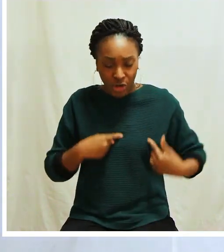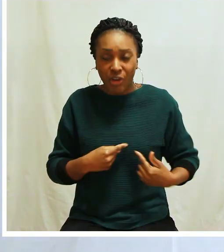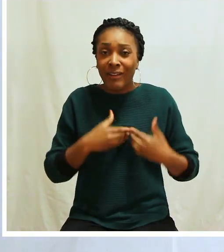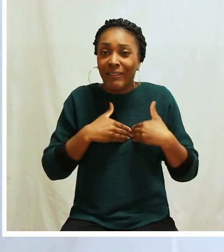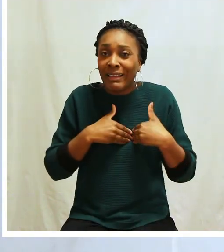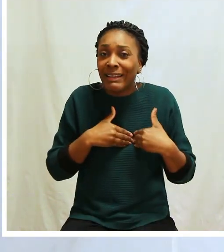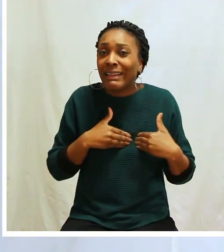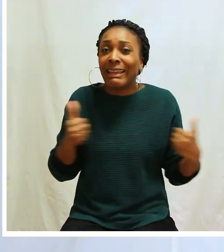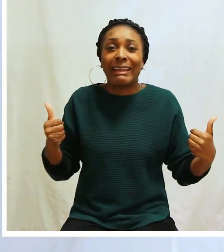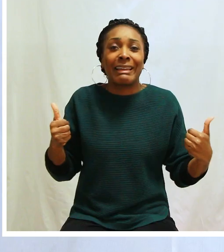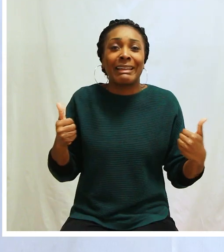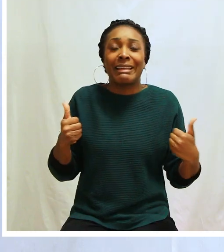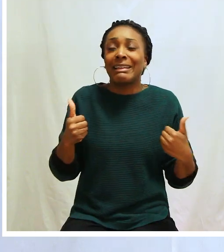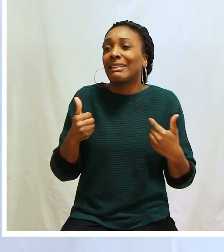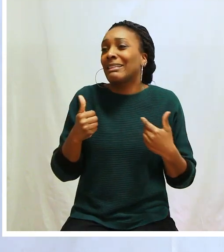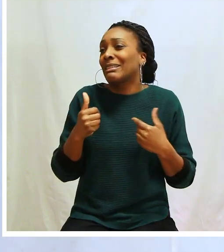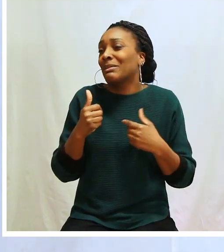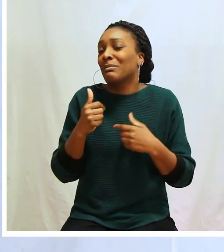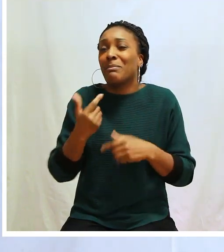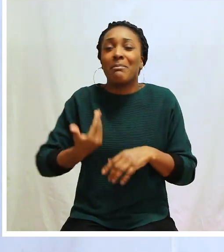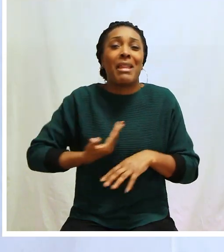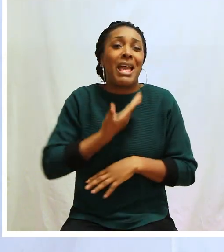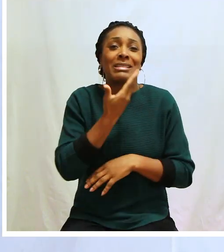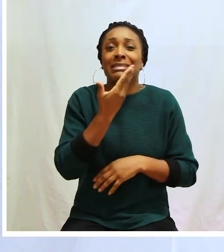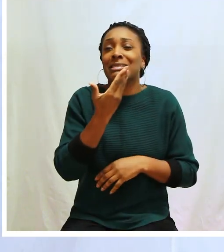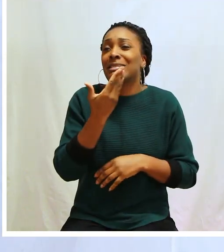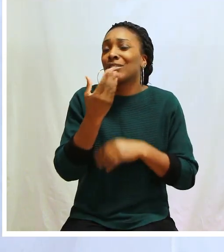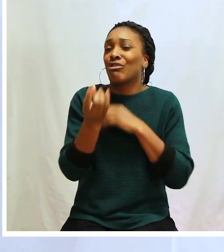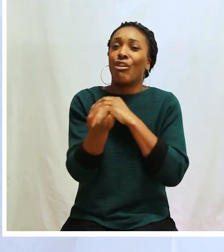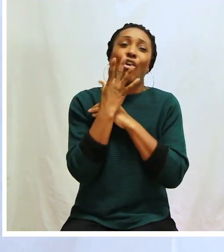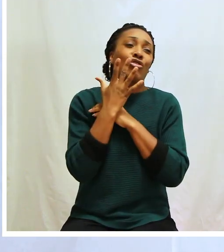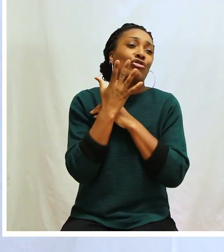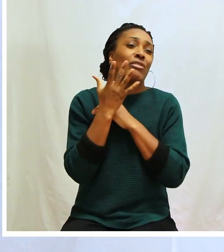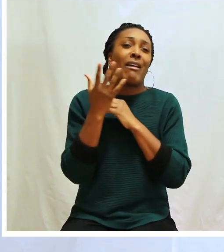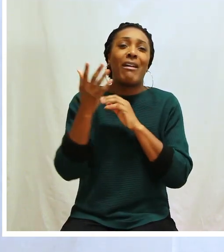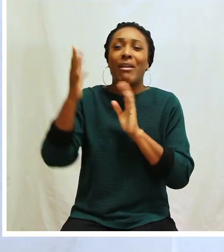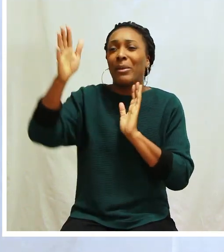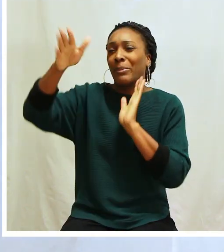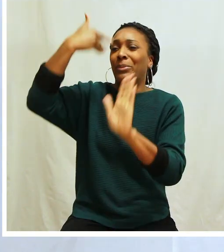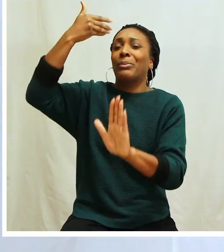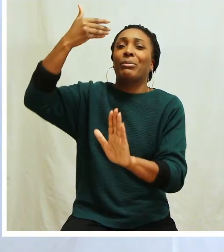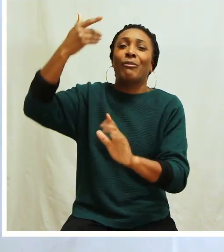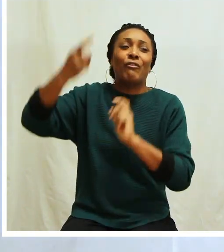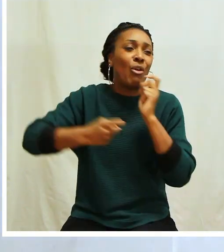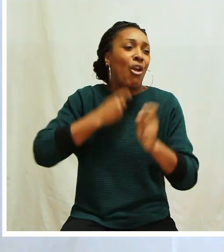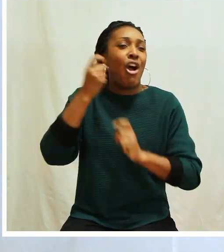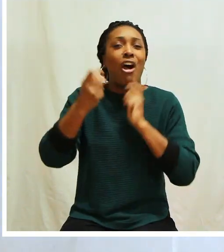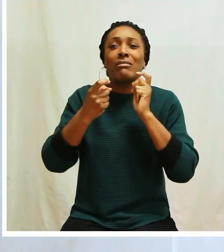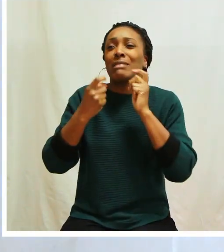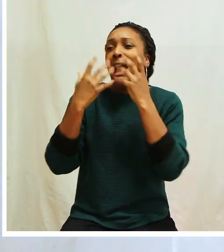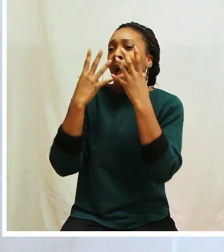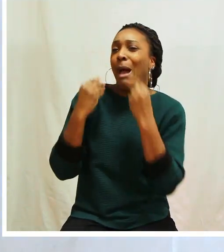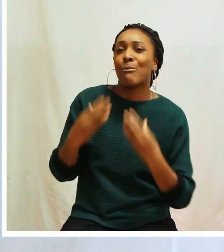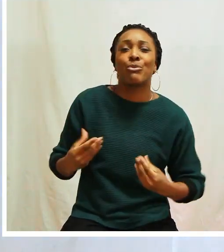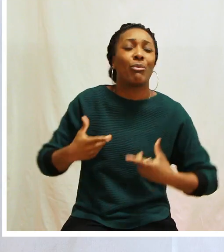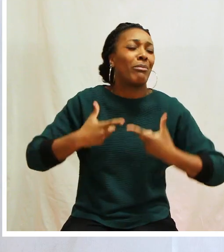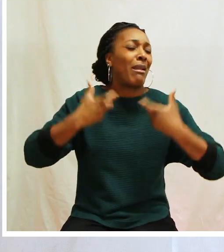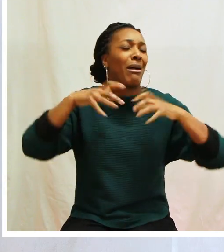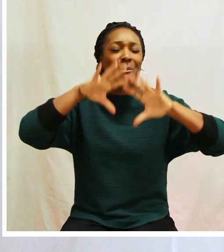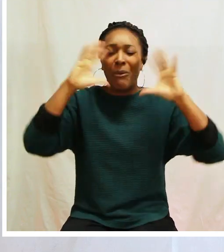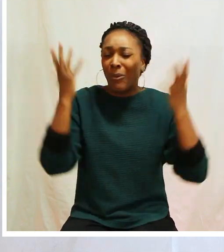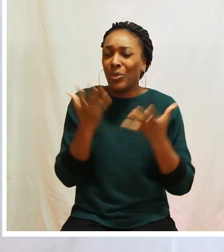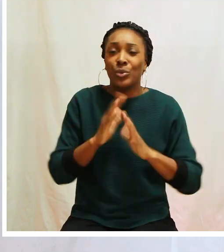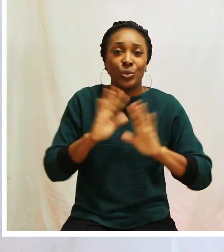a pu subir, peut-être des paroles, peut-être des coups, peut-être du rejet, peut-être de la violence, peut-être un abus. Mais là, le